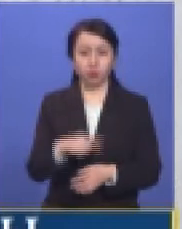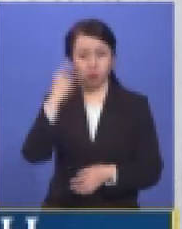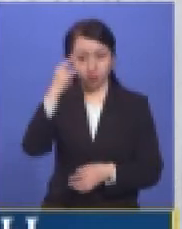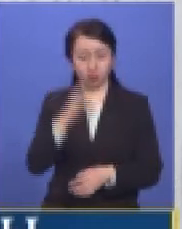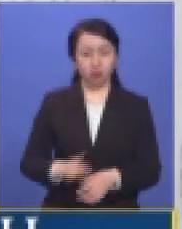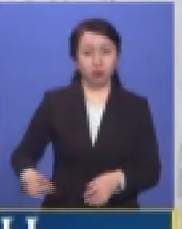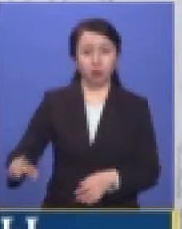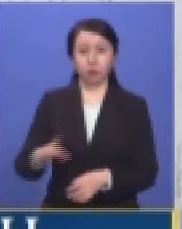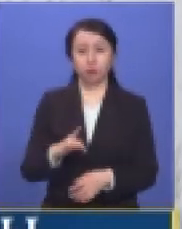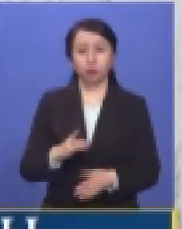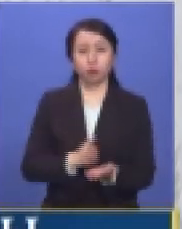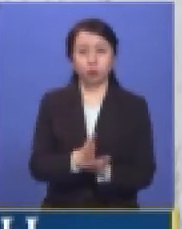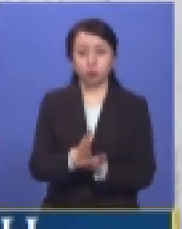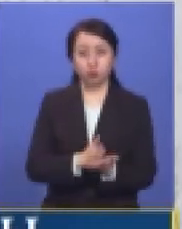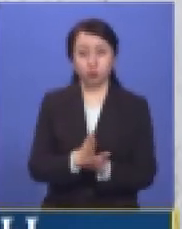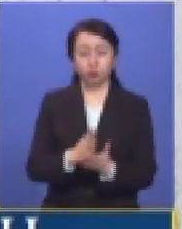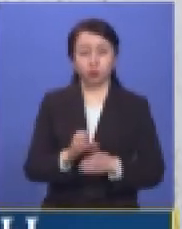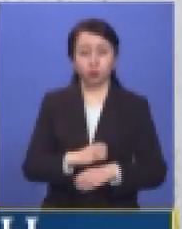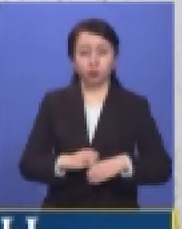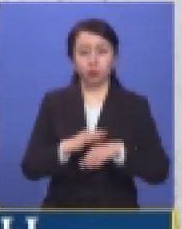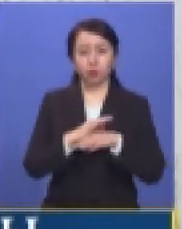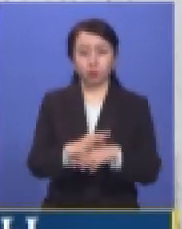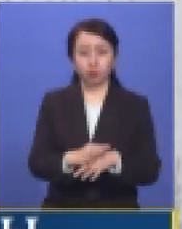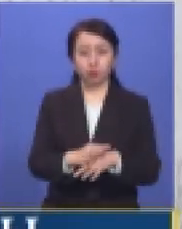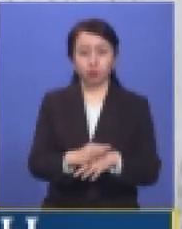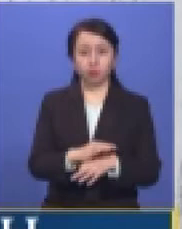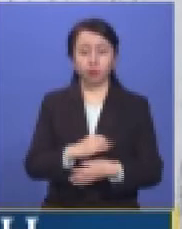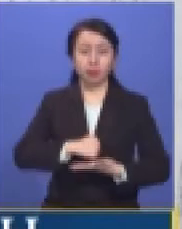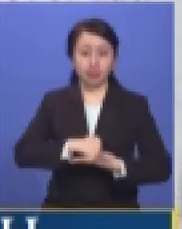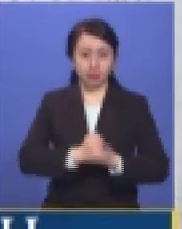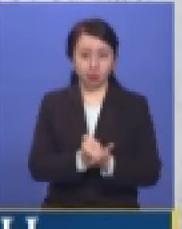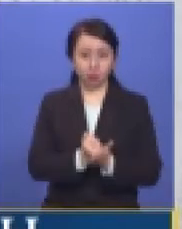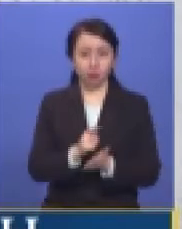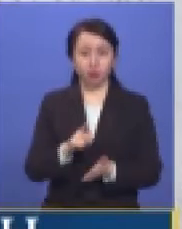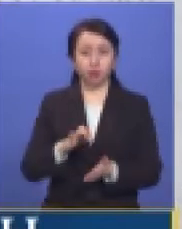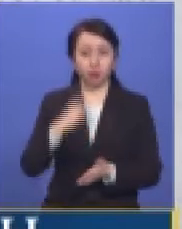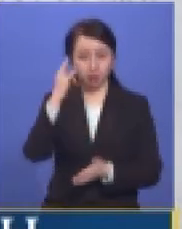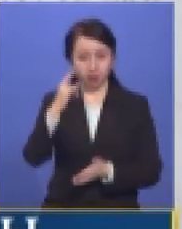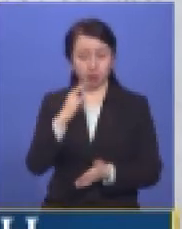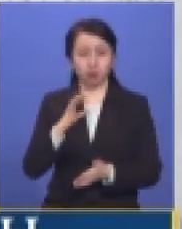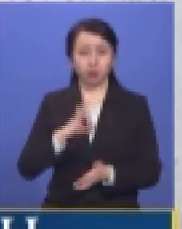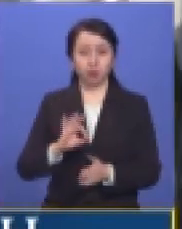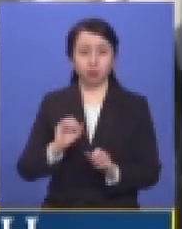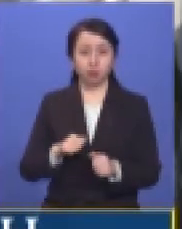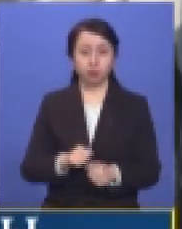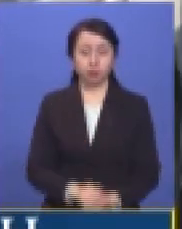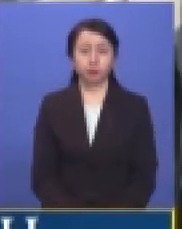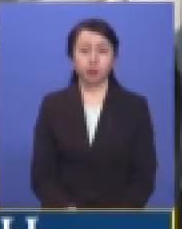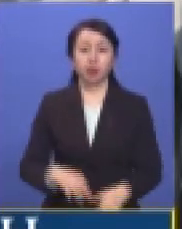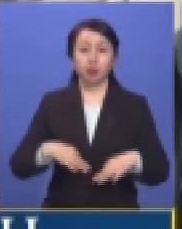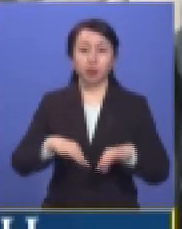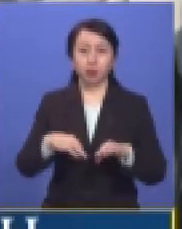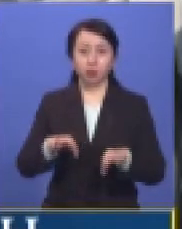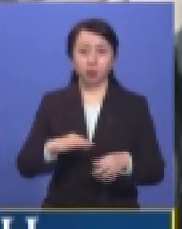Қазақстан Республикасы уәкілетті органдарына тіркеу жүргізу. Тіркелмеген көлік құралдар Қазақстан аумағында пайдалануға тыйым салынады. Көлік